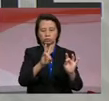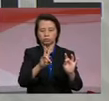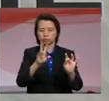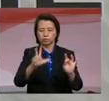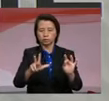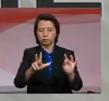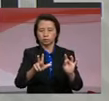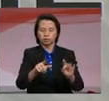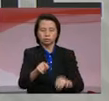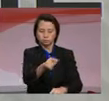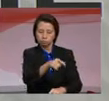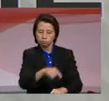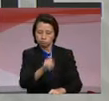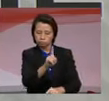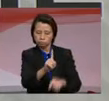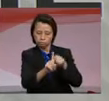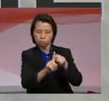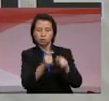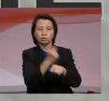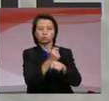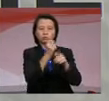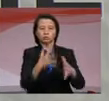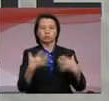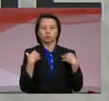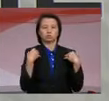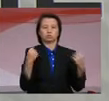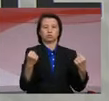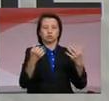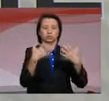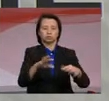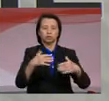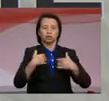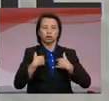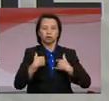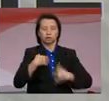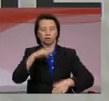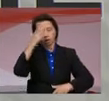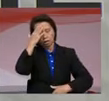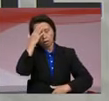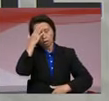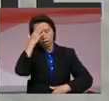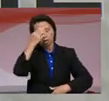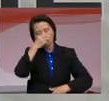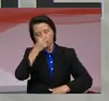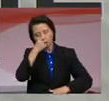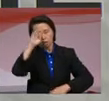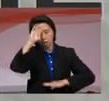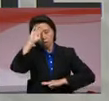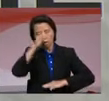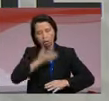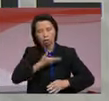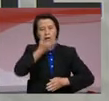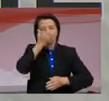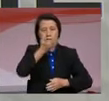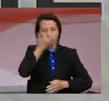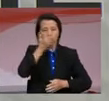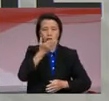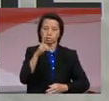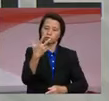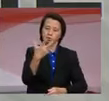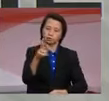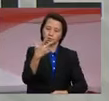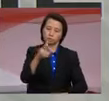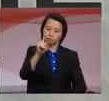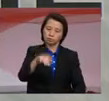8,773, merupakan seorang petugas kesihatan yang telah mengalami gejala saluran pernafasan pada